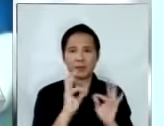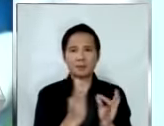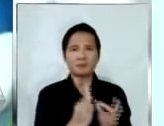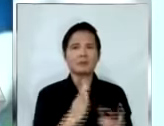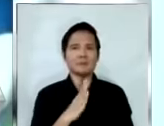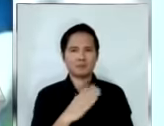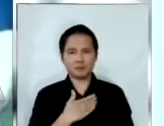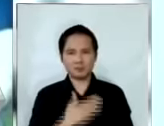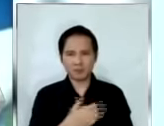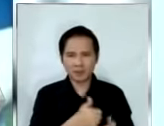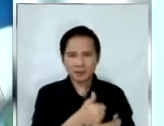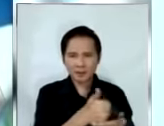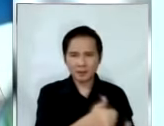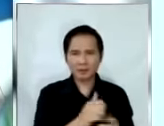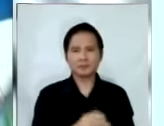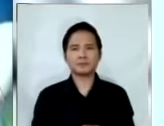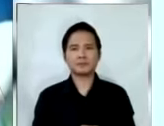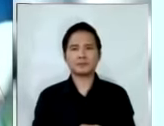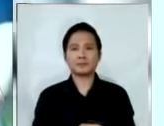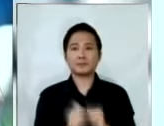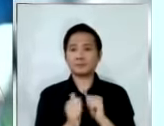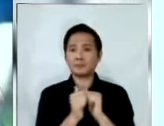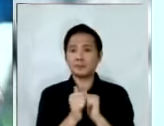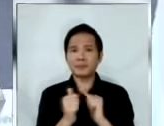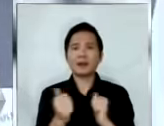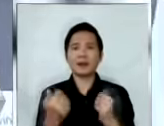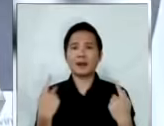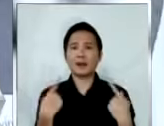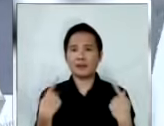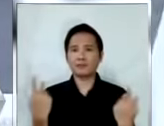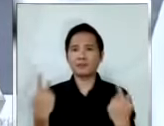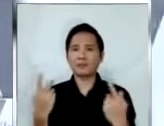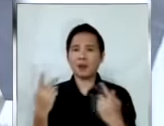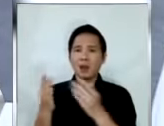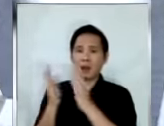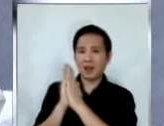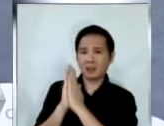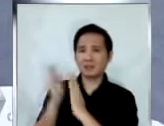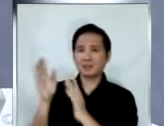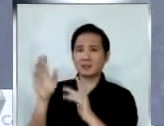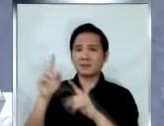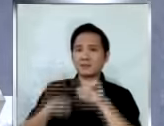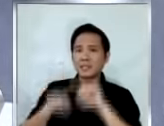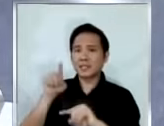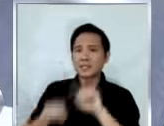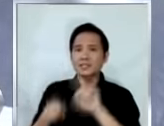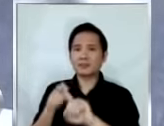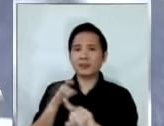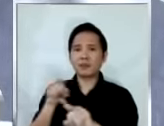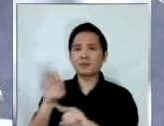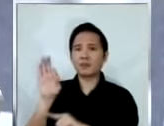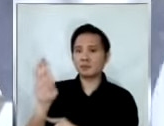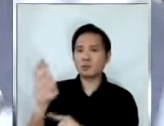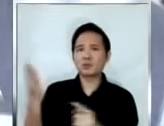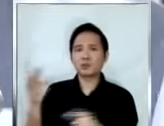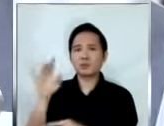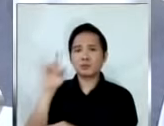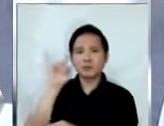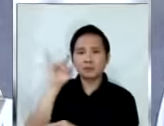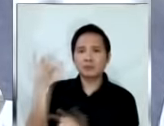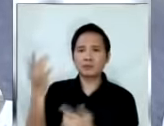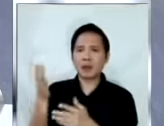kaibigan sa social media para sa mga nais mag-sponsor ng tiket. Kanina, mga 3 hours ago, naka 100,000 pesos na